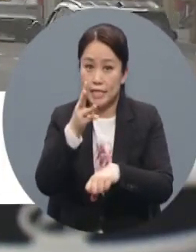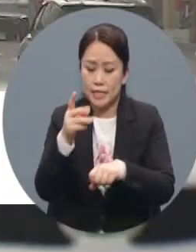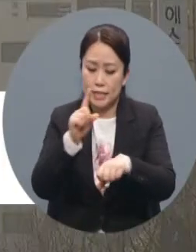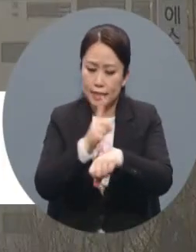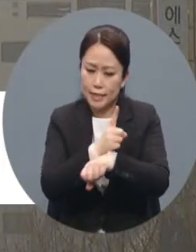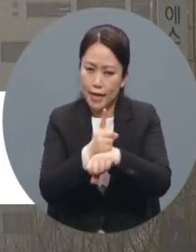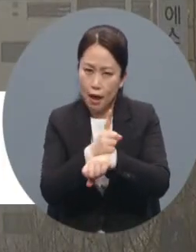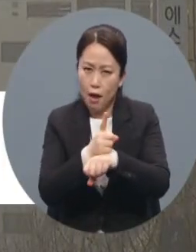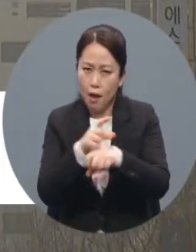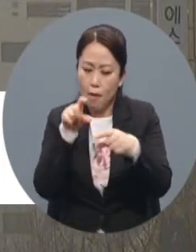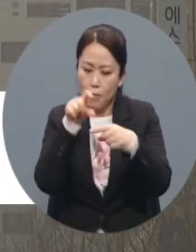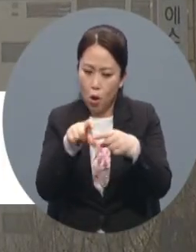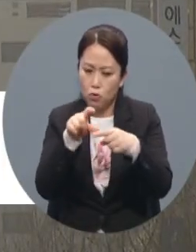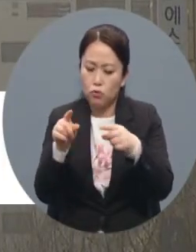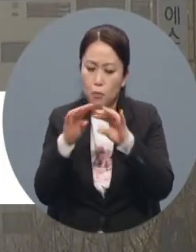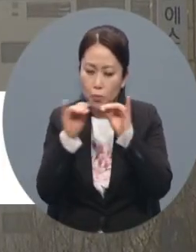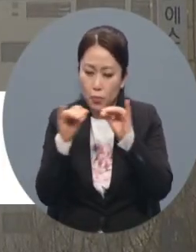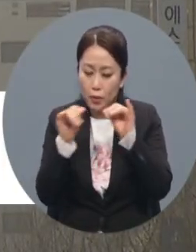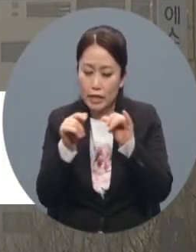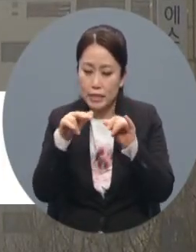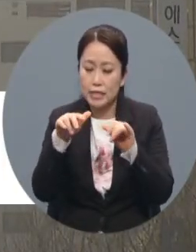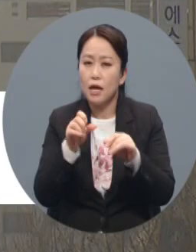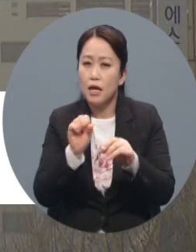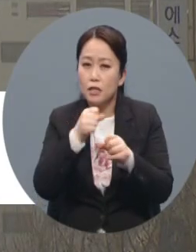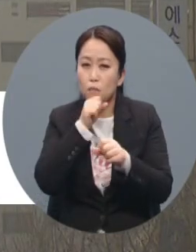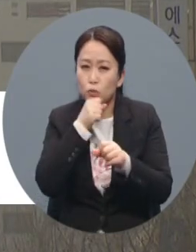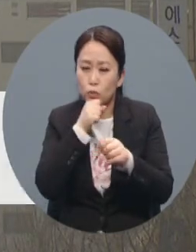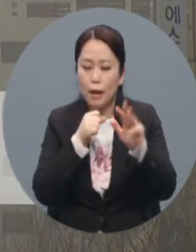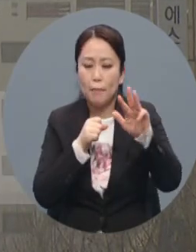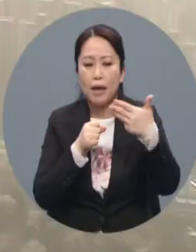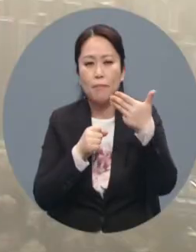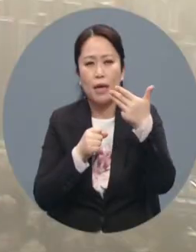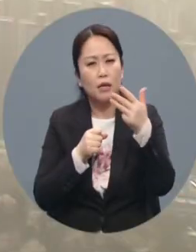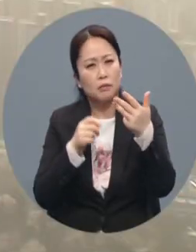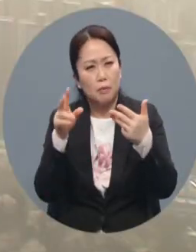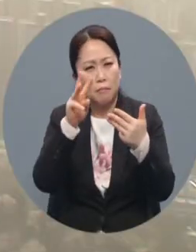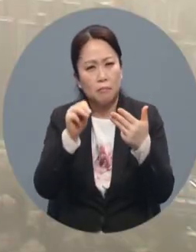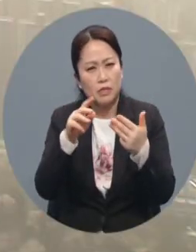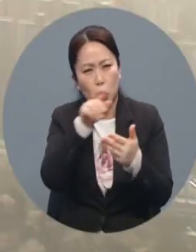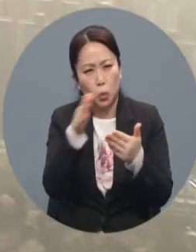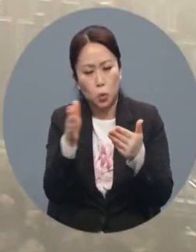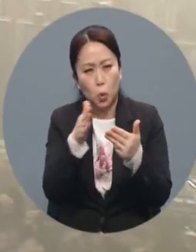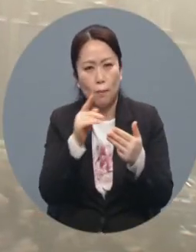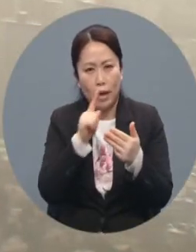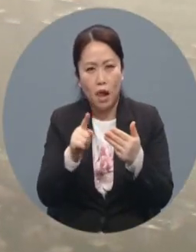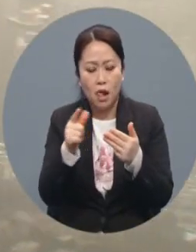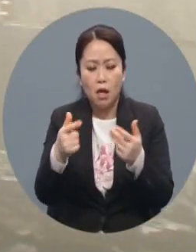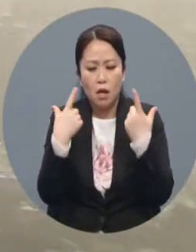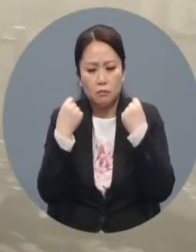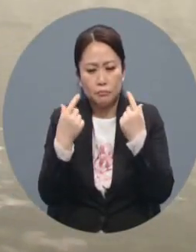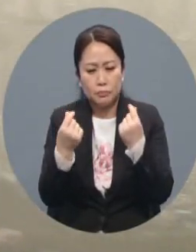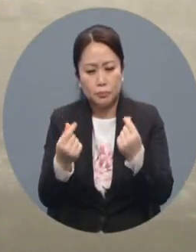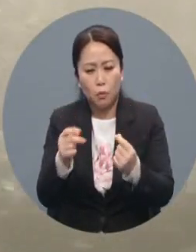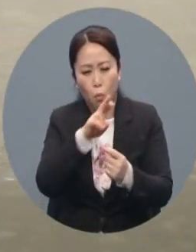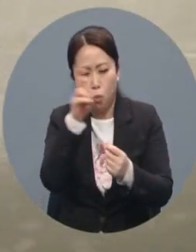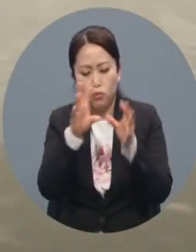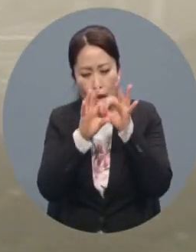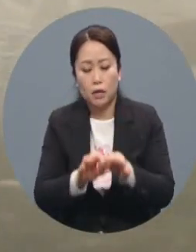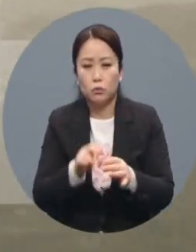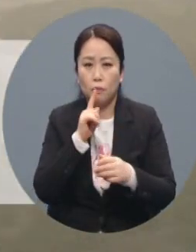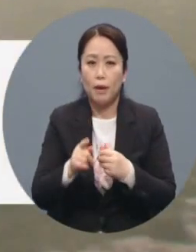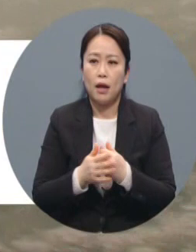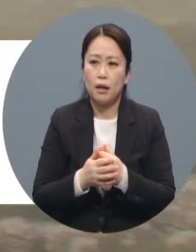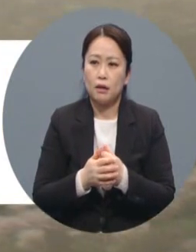미세먼지 농도가 850마이크로그램을 기록했습니다. 이 상태가 오후 내내 계속됐습니다. 몽골 고비